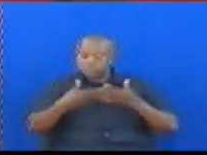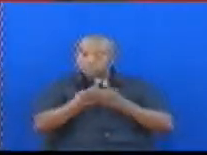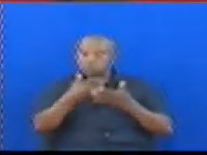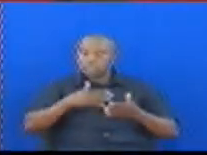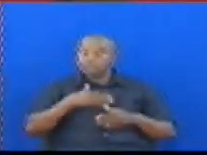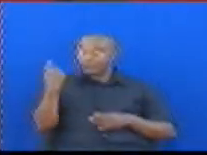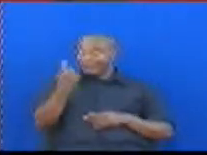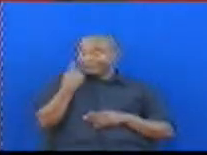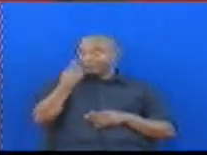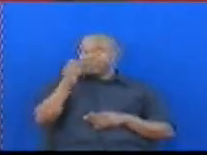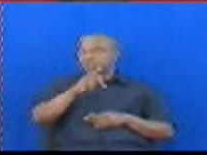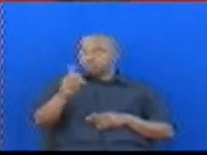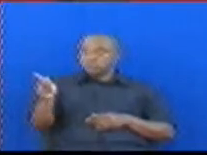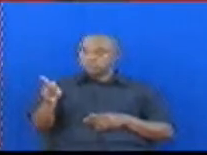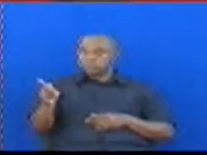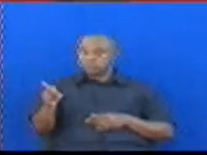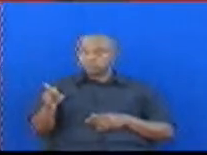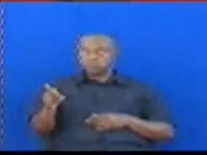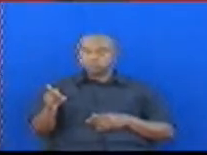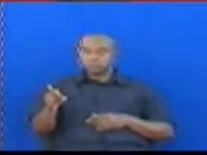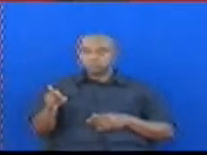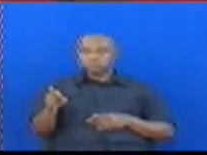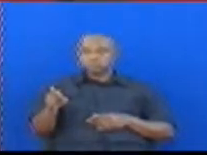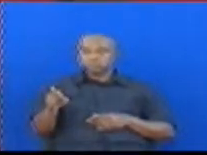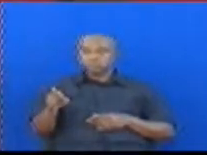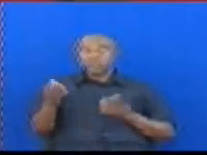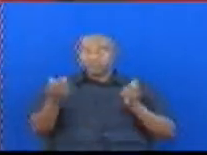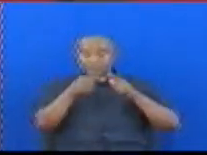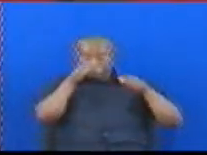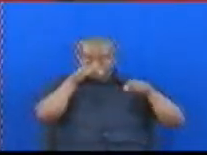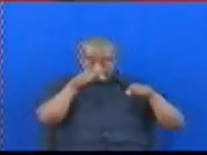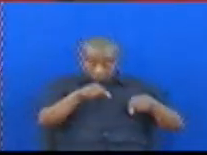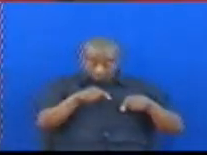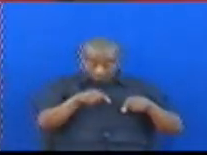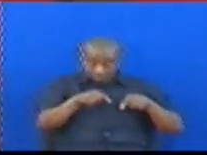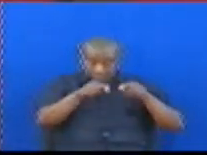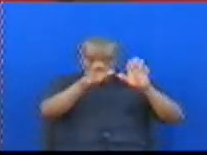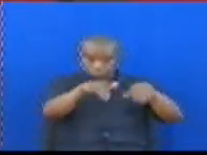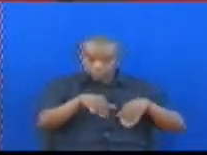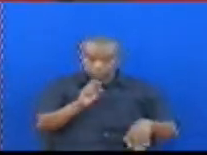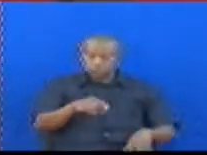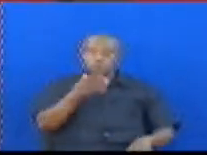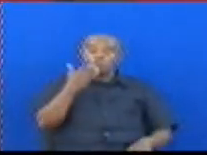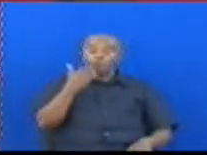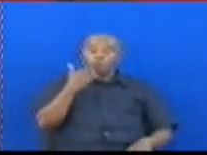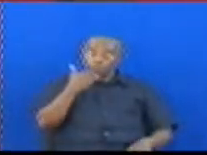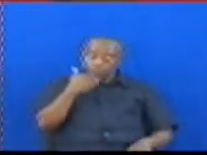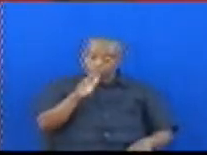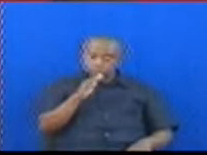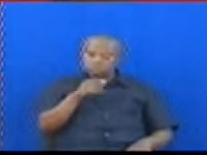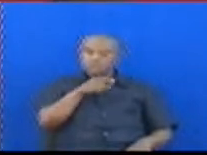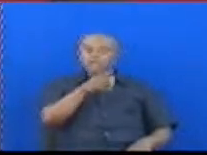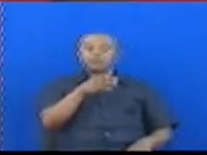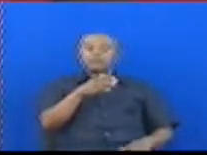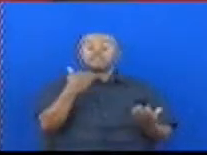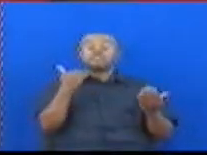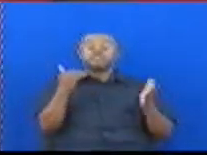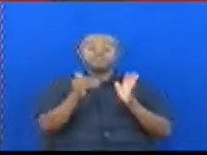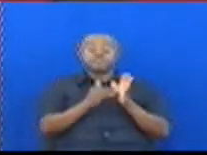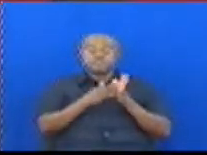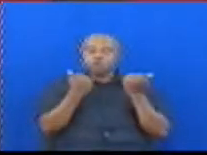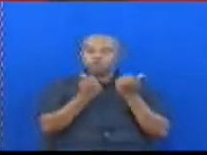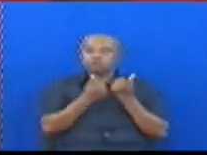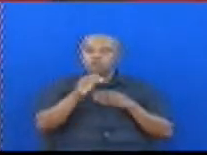Kiswahili, ifike wakati basi hata hapa bungeni tuone haja ya kutunga sheria kwa kutumia lugha yetu